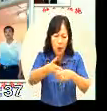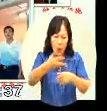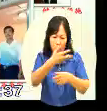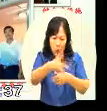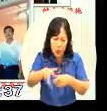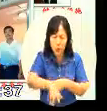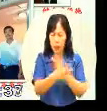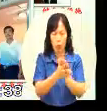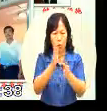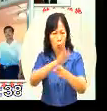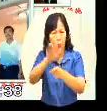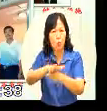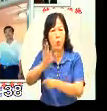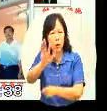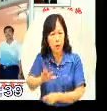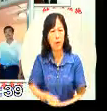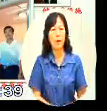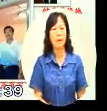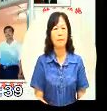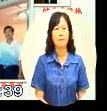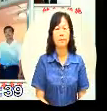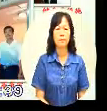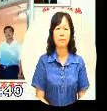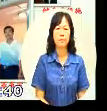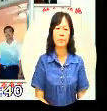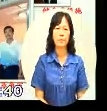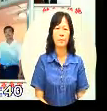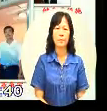满，然后呢有